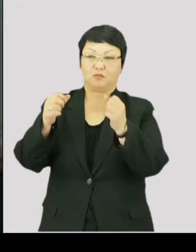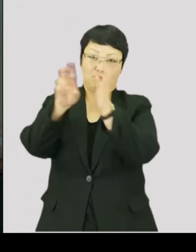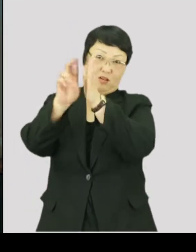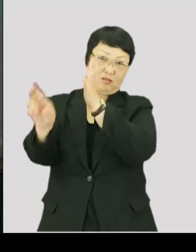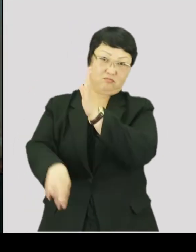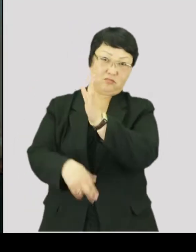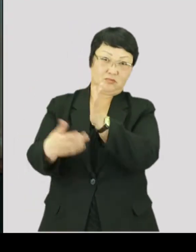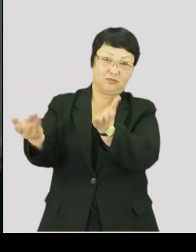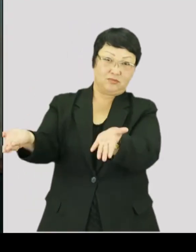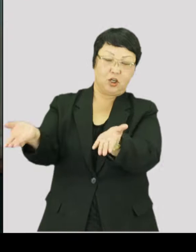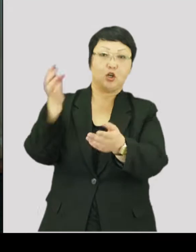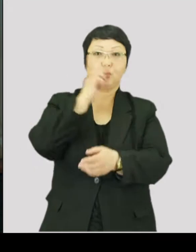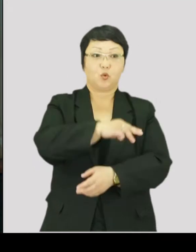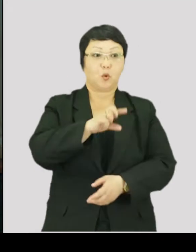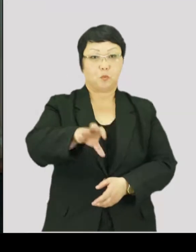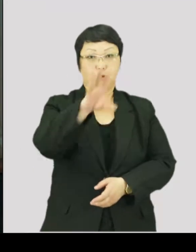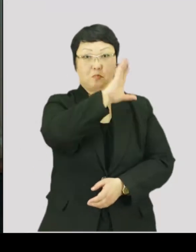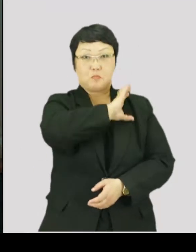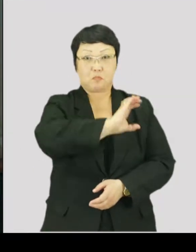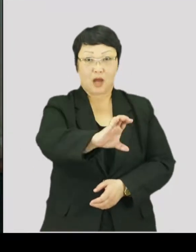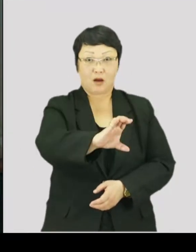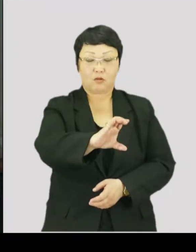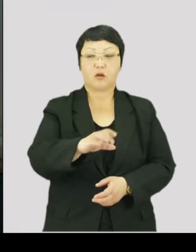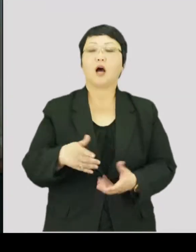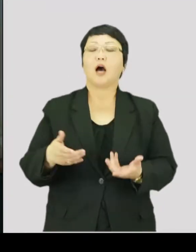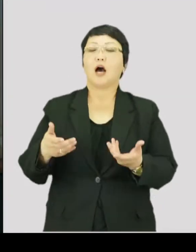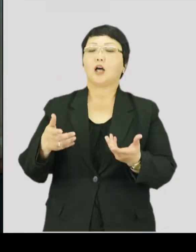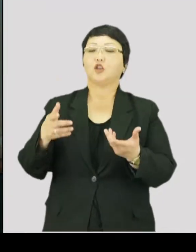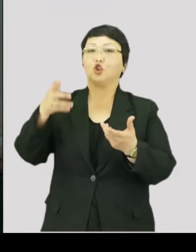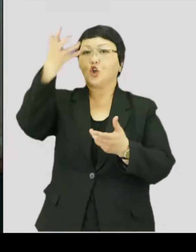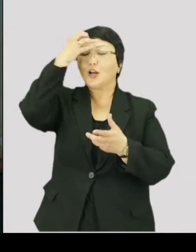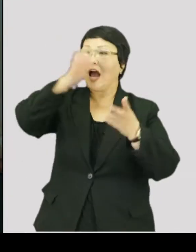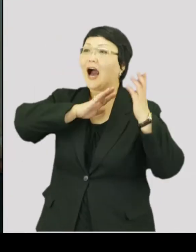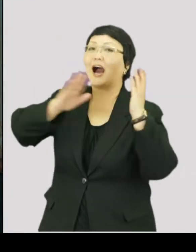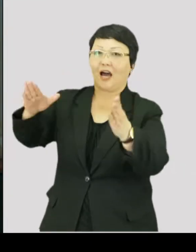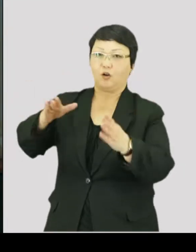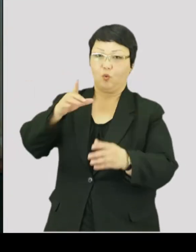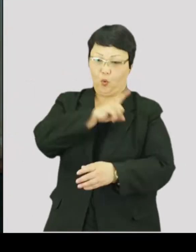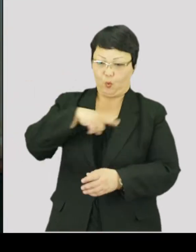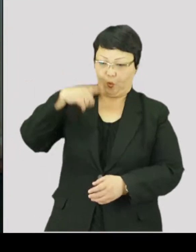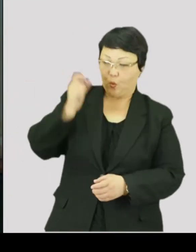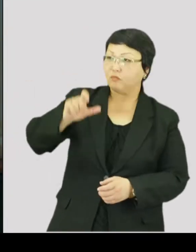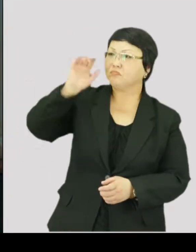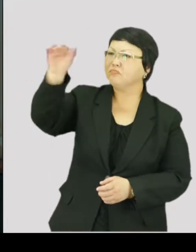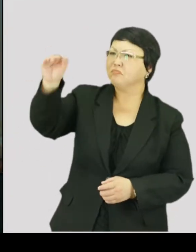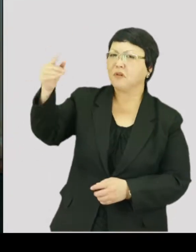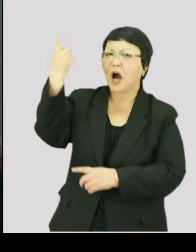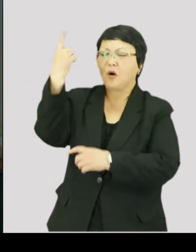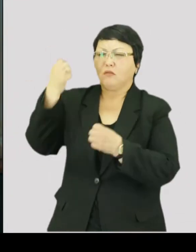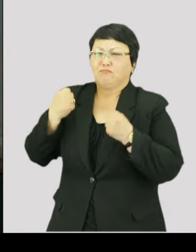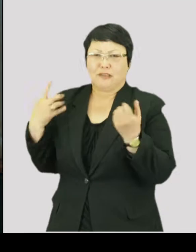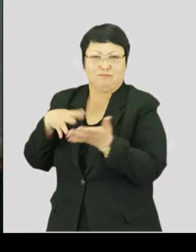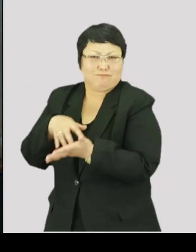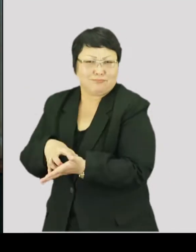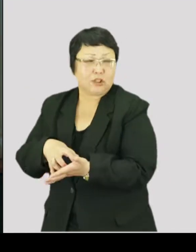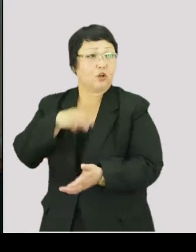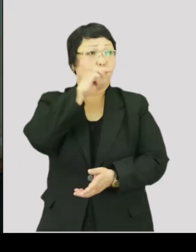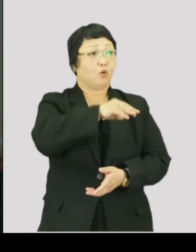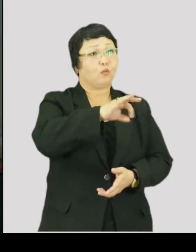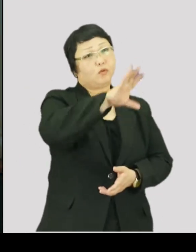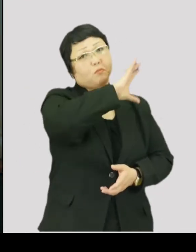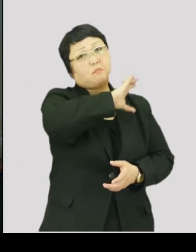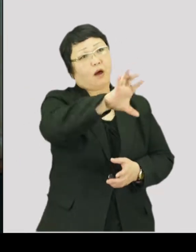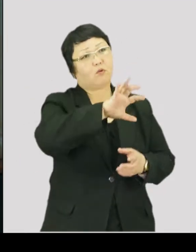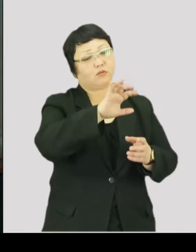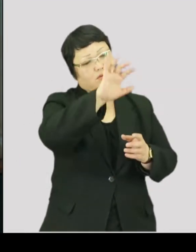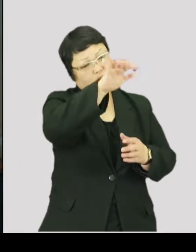тийм учраас одоо яг төрийн бас байгуулахаар одоо эвлэлтэн сайн дураар эвлэлтэн нэгдэж өөрсдийн үзэл бодол одоо тэр илэрхийлэлээ бол төрд одоо